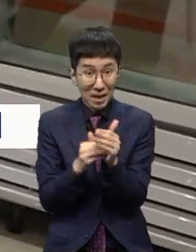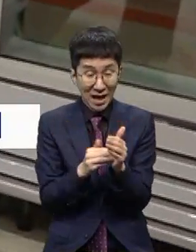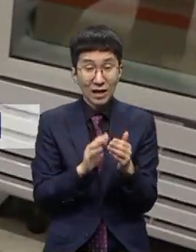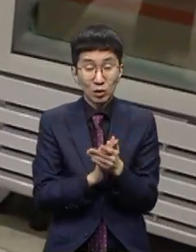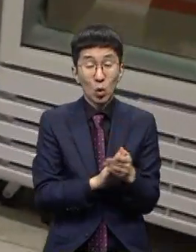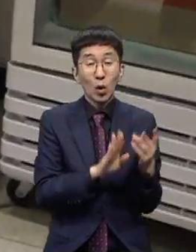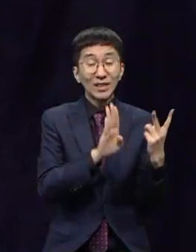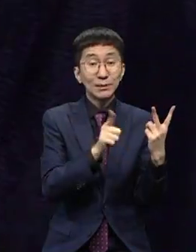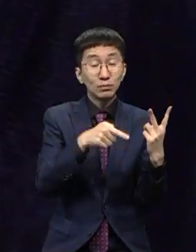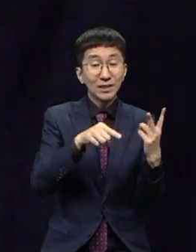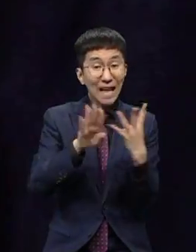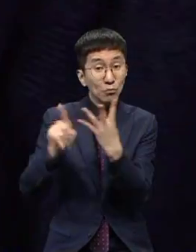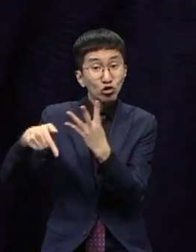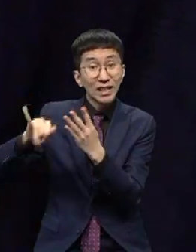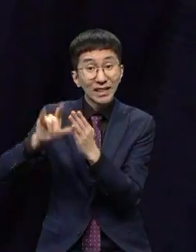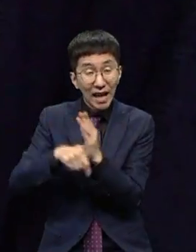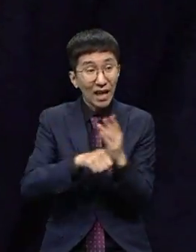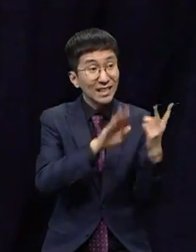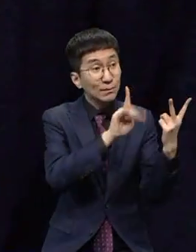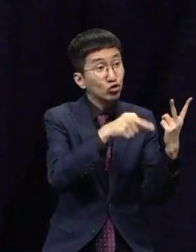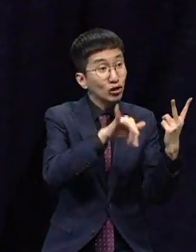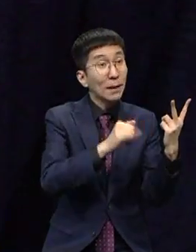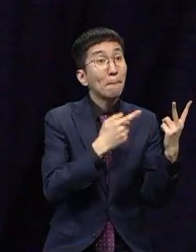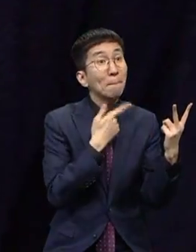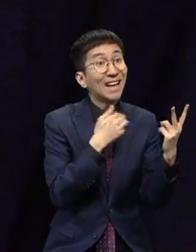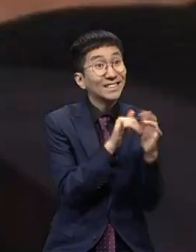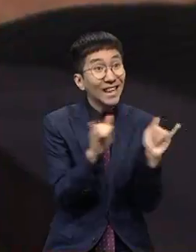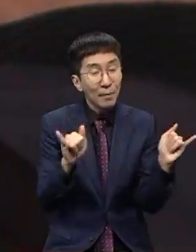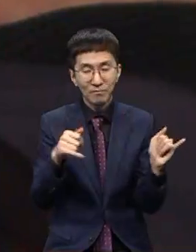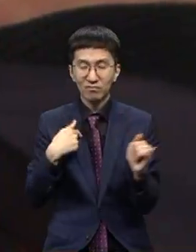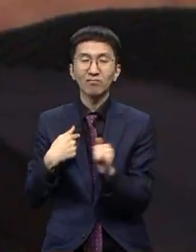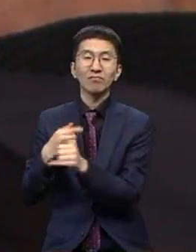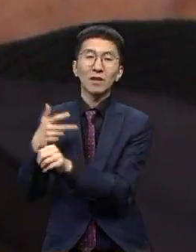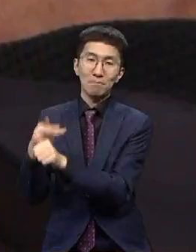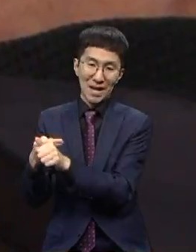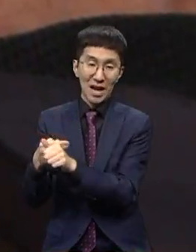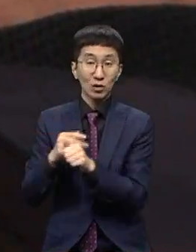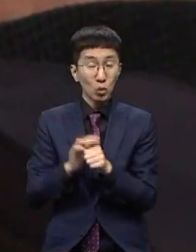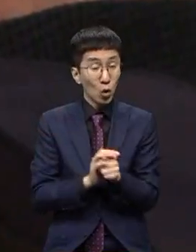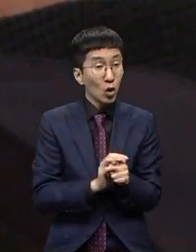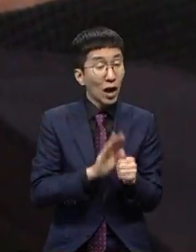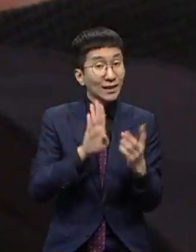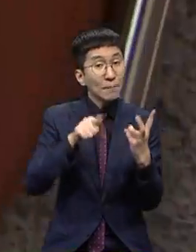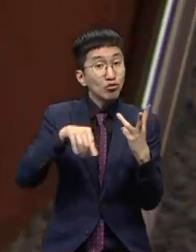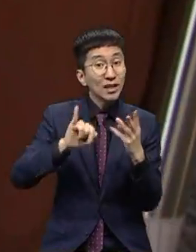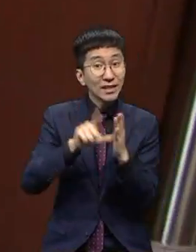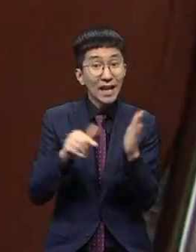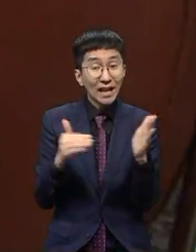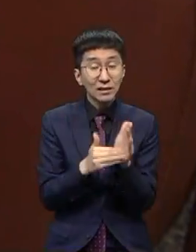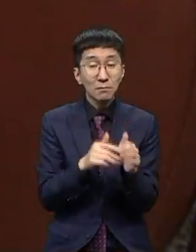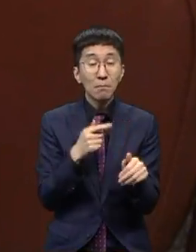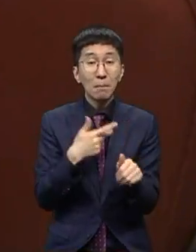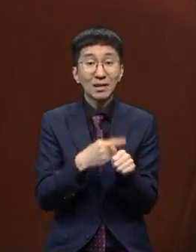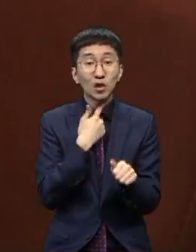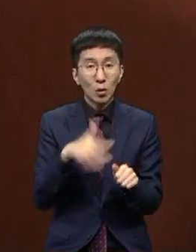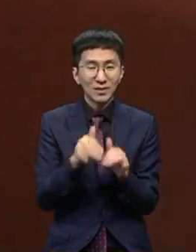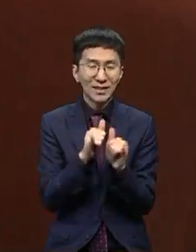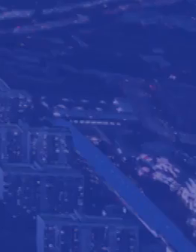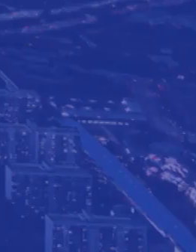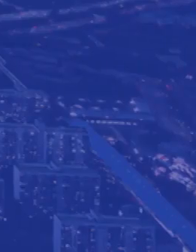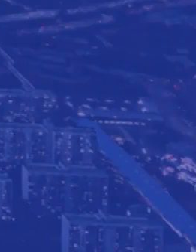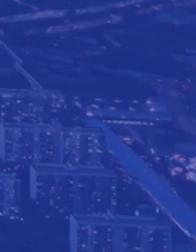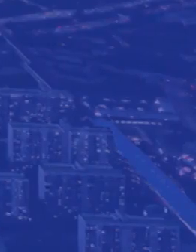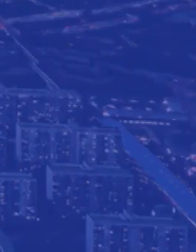또 3분기까지 백신을 맞지 않은 사람들을 대상으로 접종이 이루어집니다 sbs 남주현 입니다